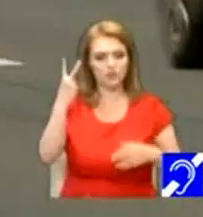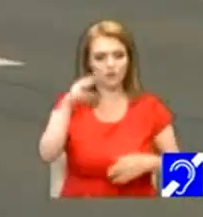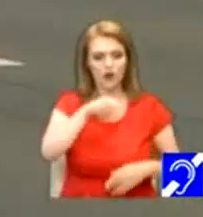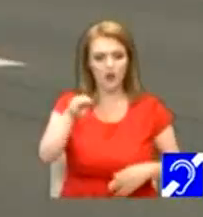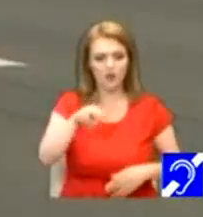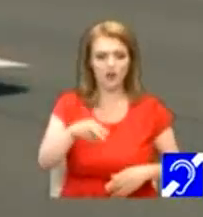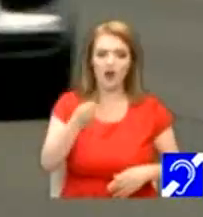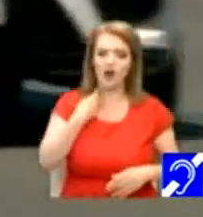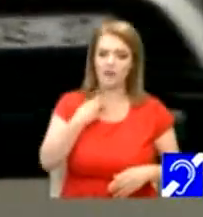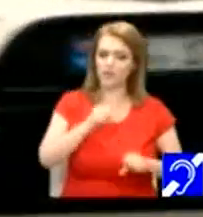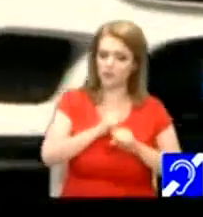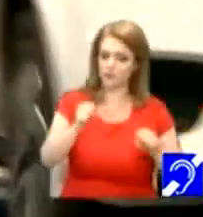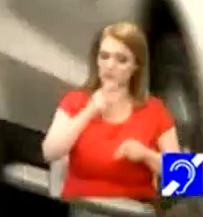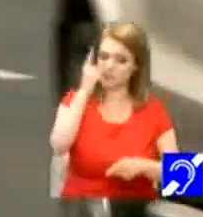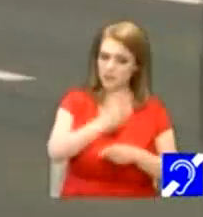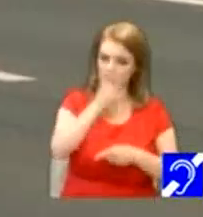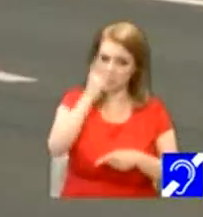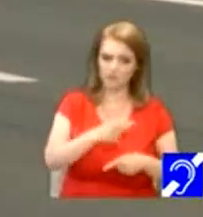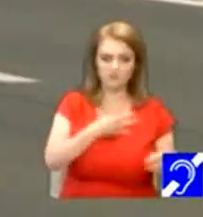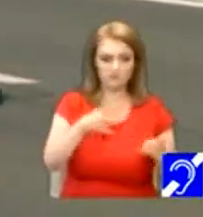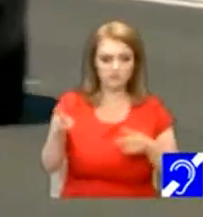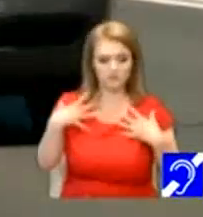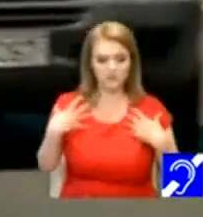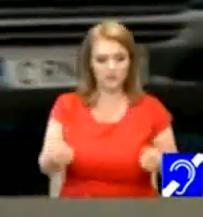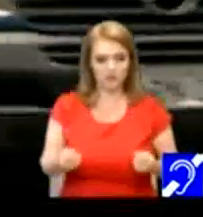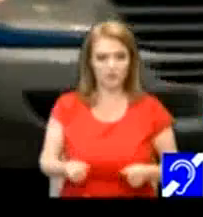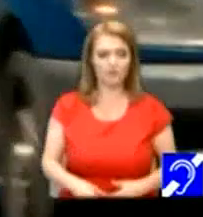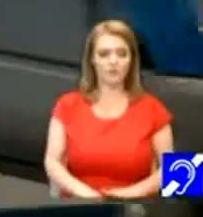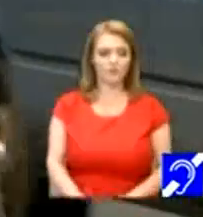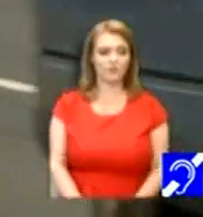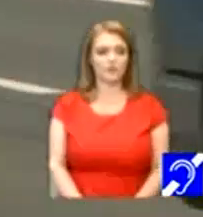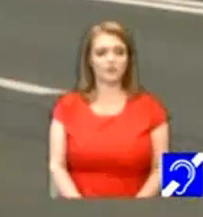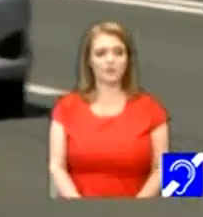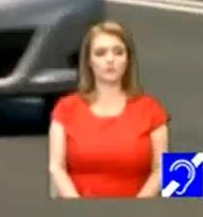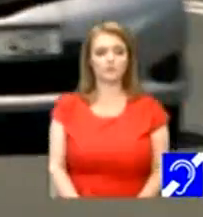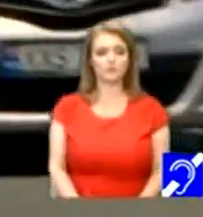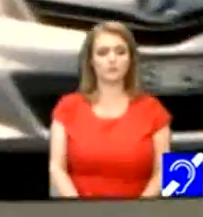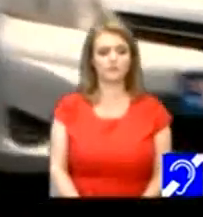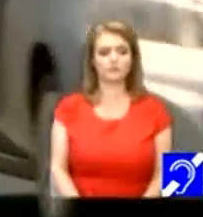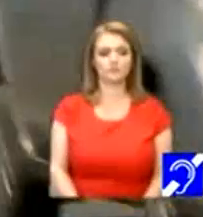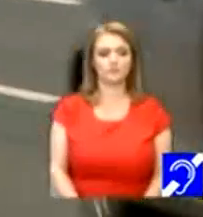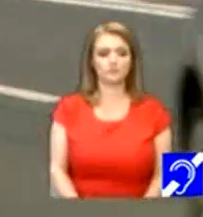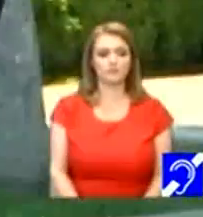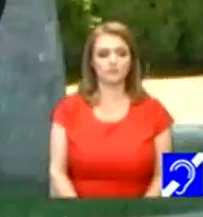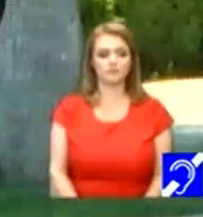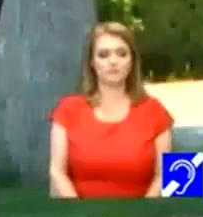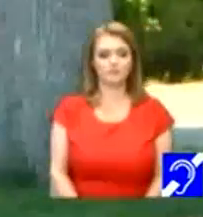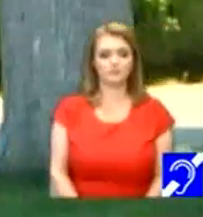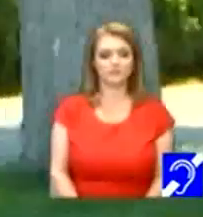la deshidratare și diminuează rezistența organismului la căldură.